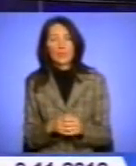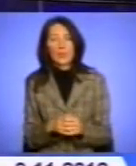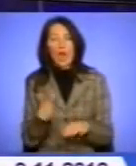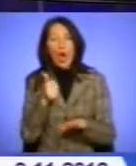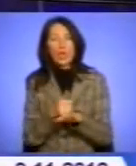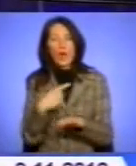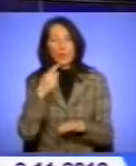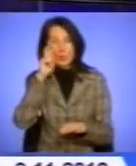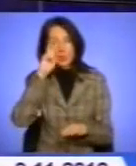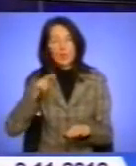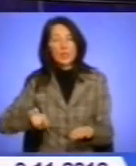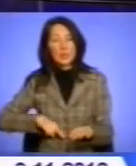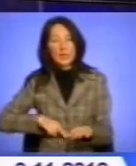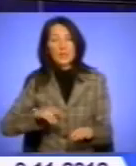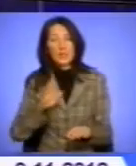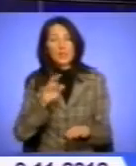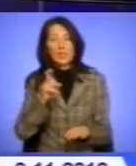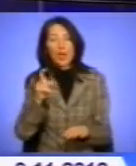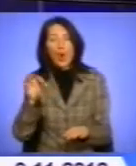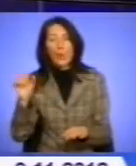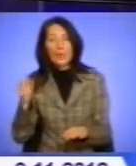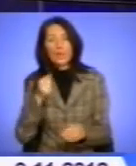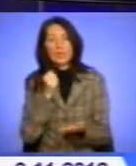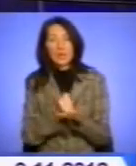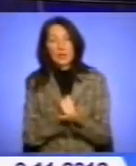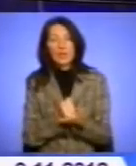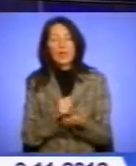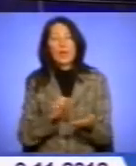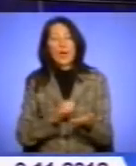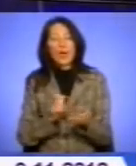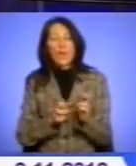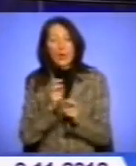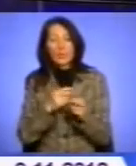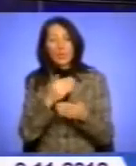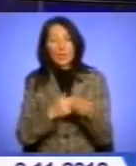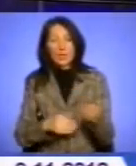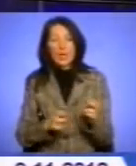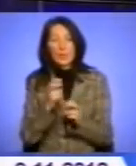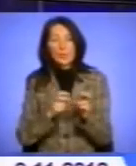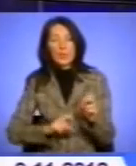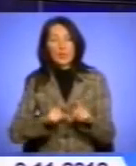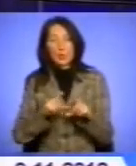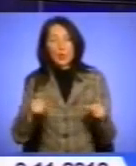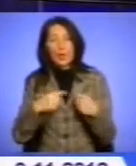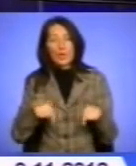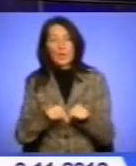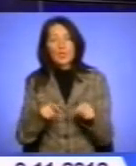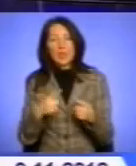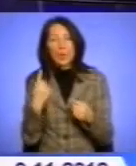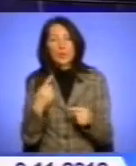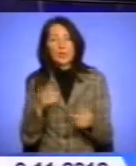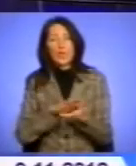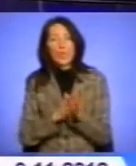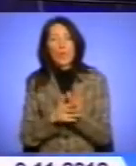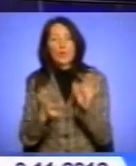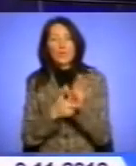Голова обласної державної адміністрації Валентин Хоптян затвердив виробничий календар підприємств, установ та організацій області в умовах